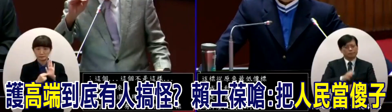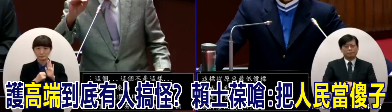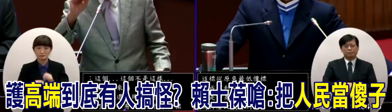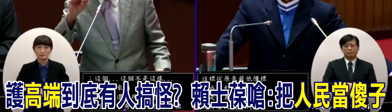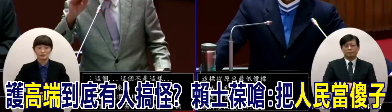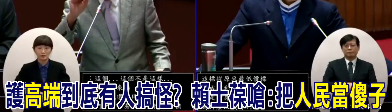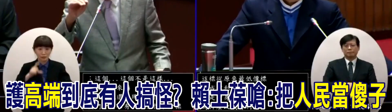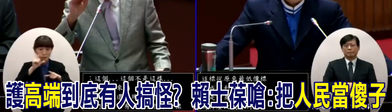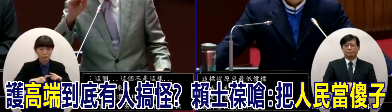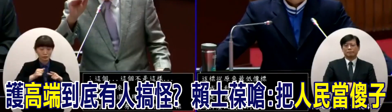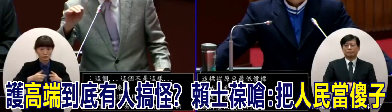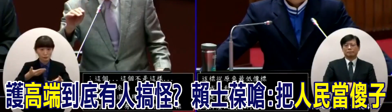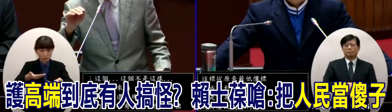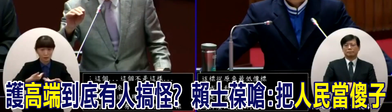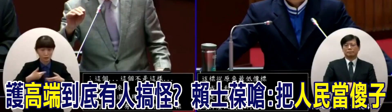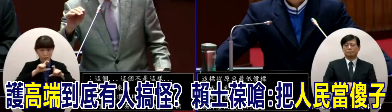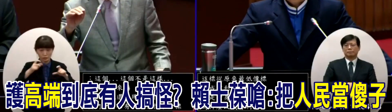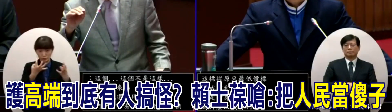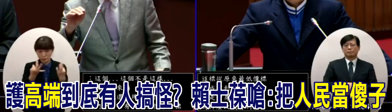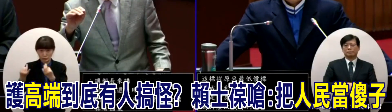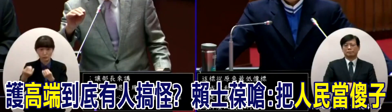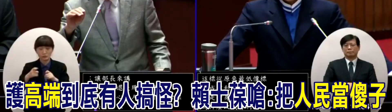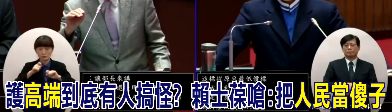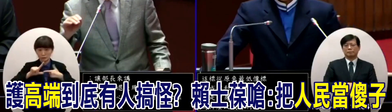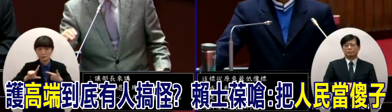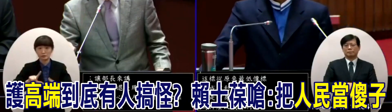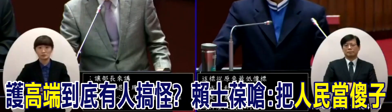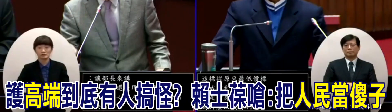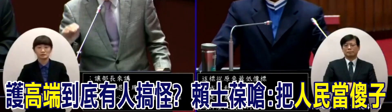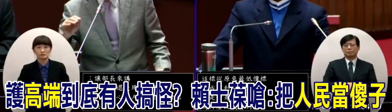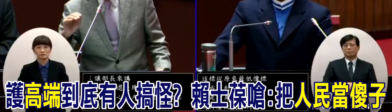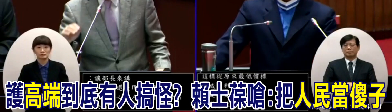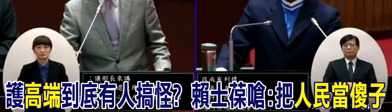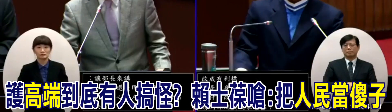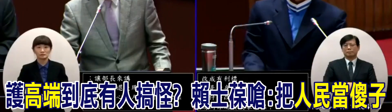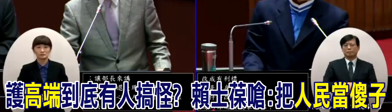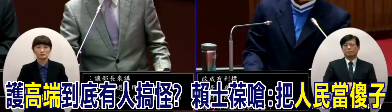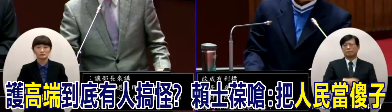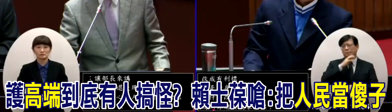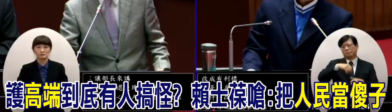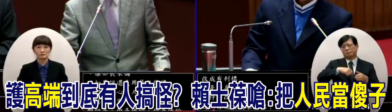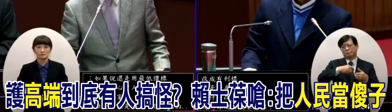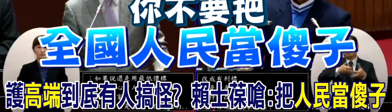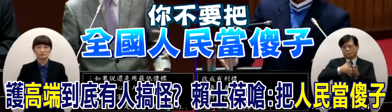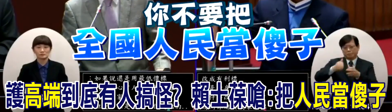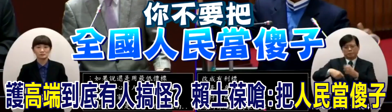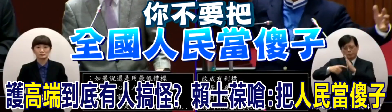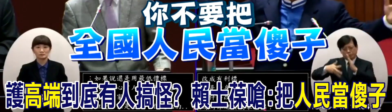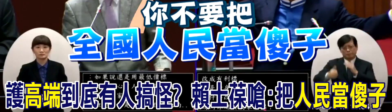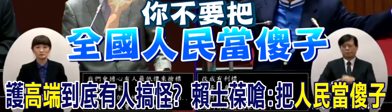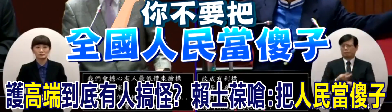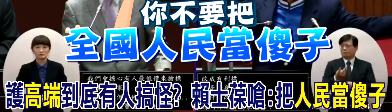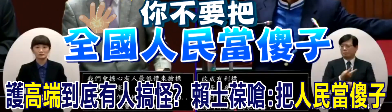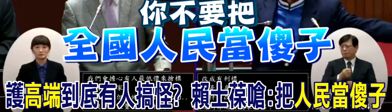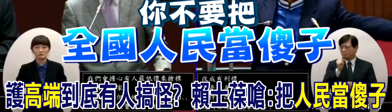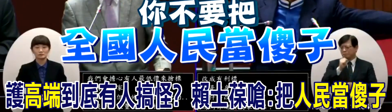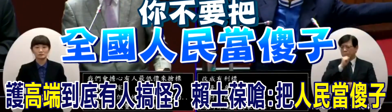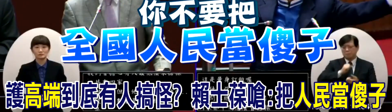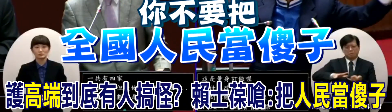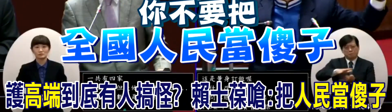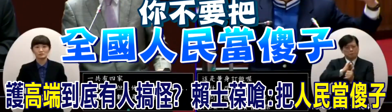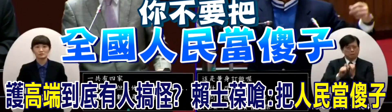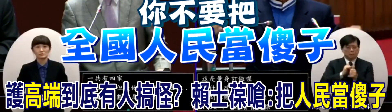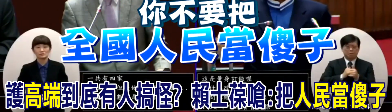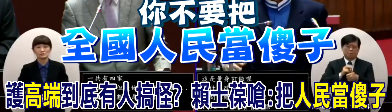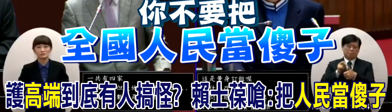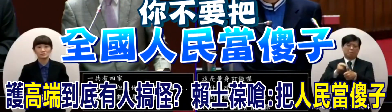提供的这个数量是不一样的。 是， 部长啊，院长啊，你不要把全国人